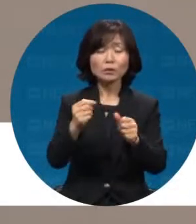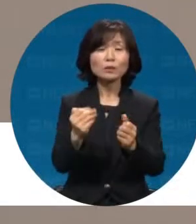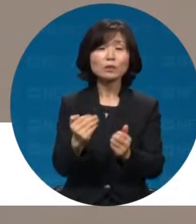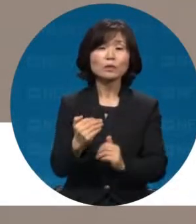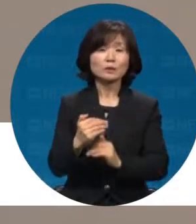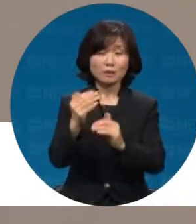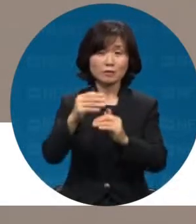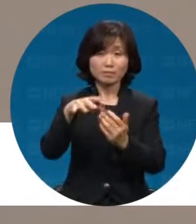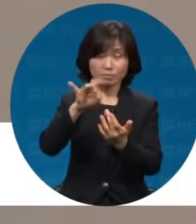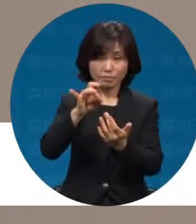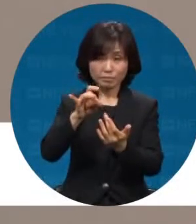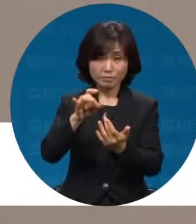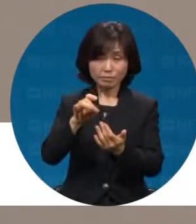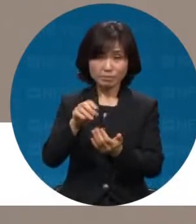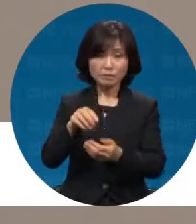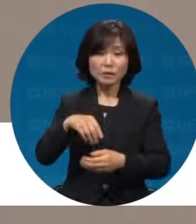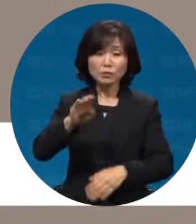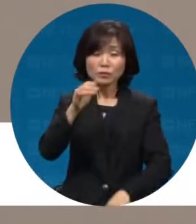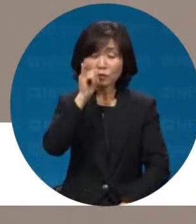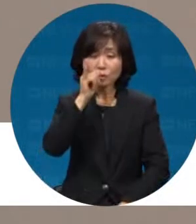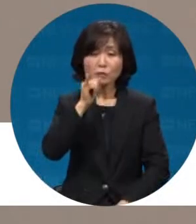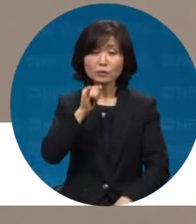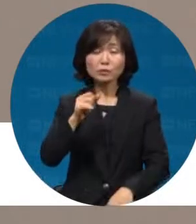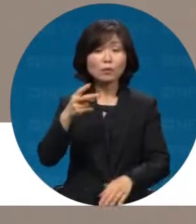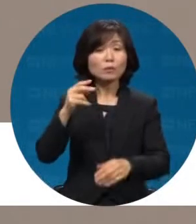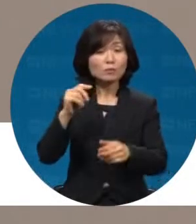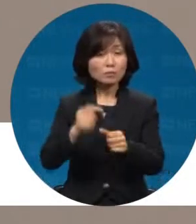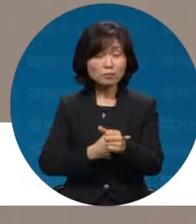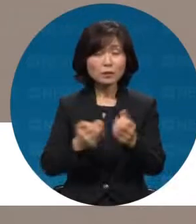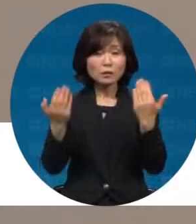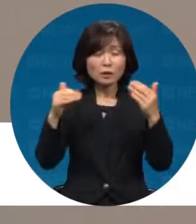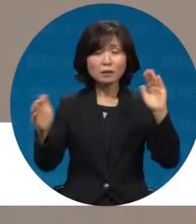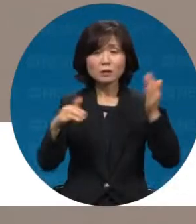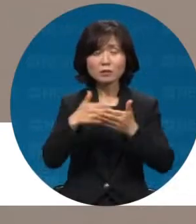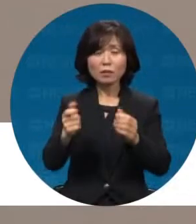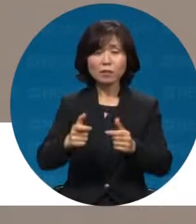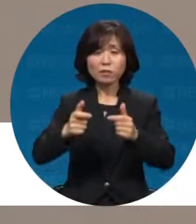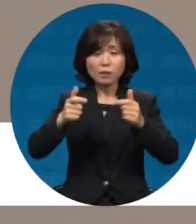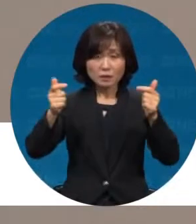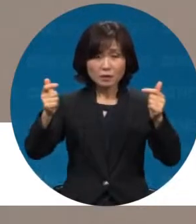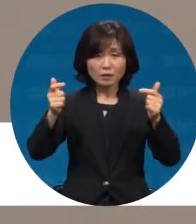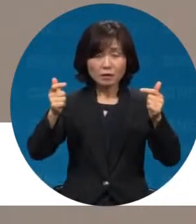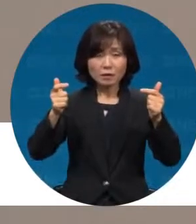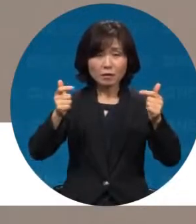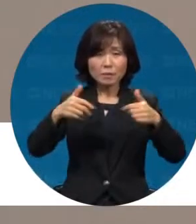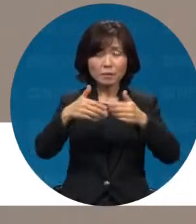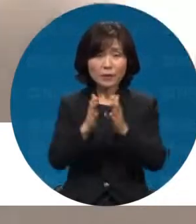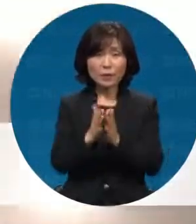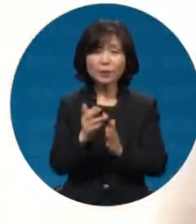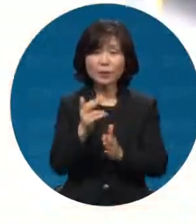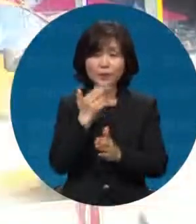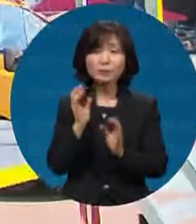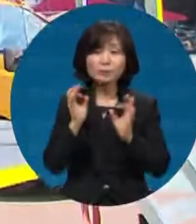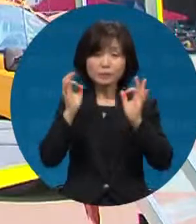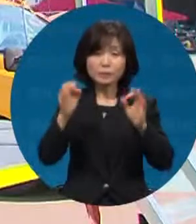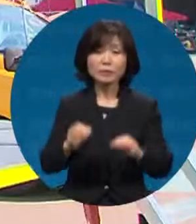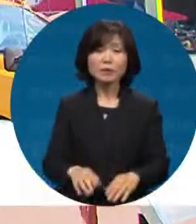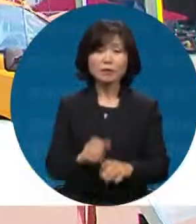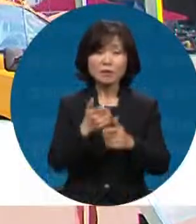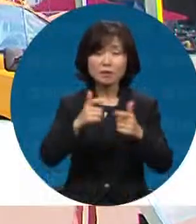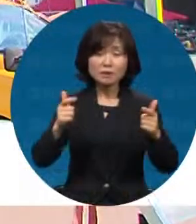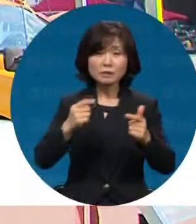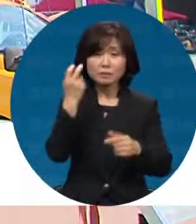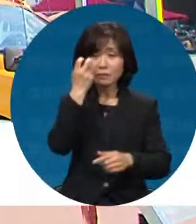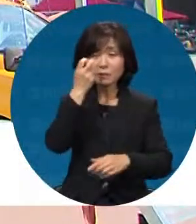있게 하고 학교를 학교 대로 학생들이 좀 늘어나는 효과를 가져와서 소규모 학교 로서 팩에 들은 일이 없도록 각종